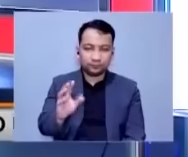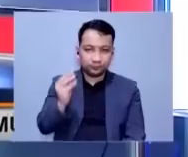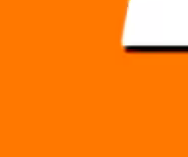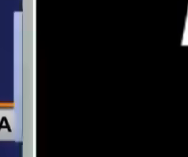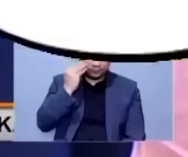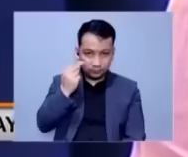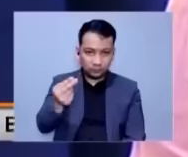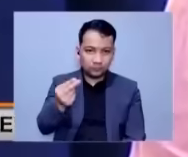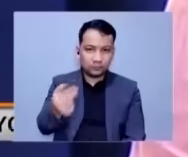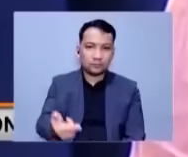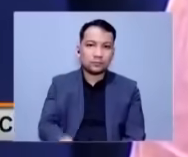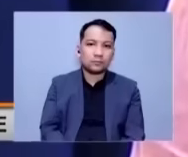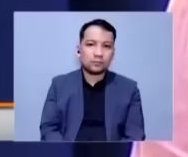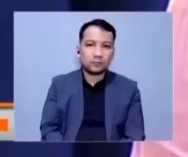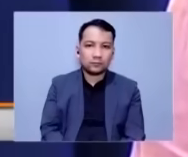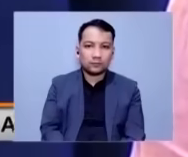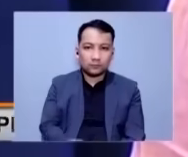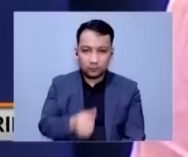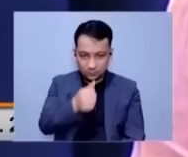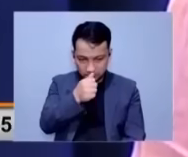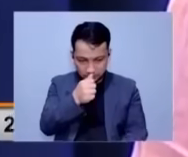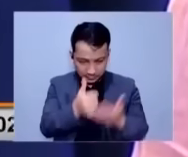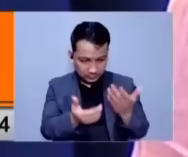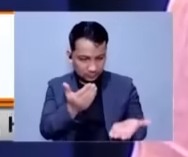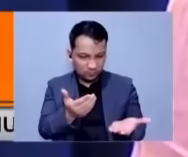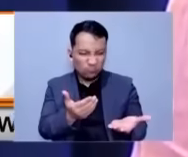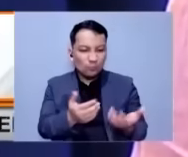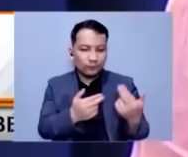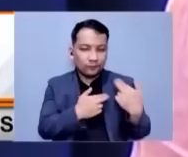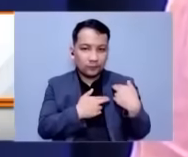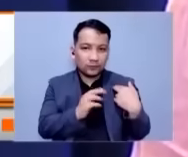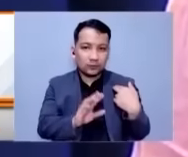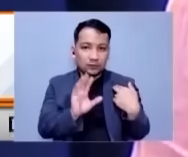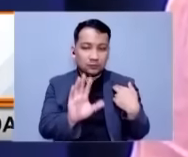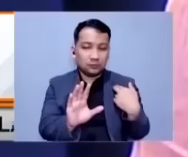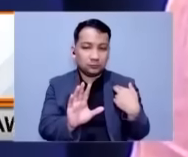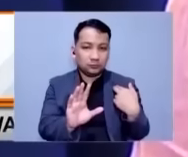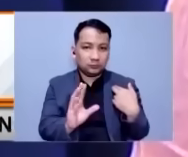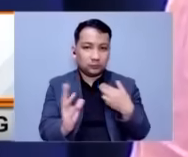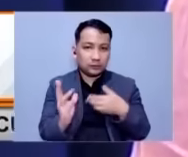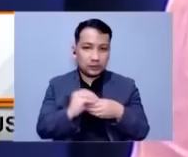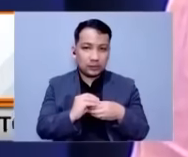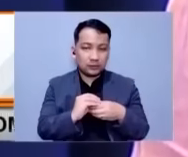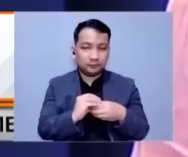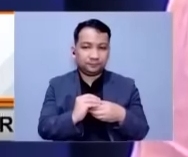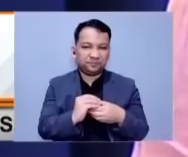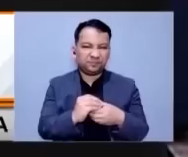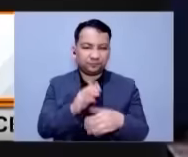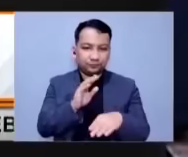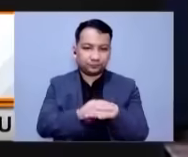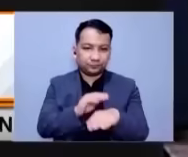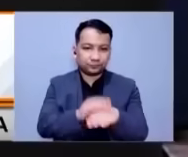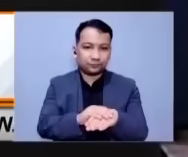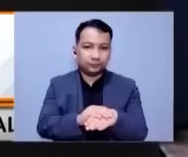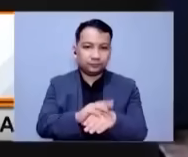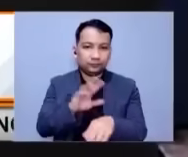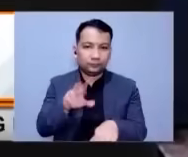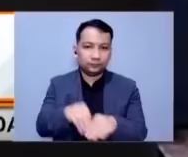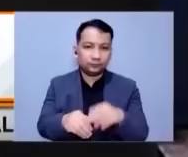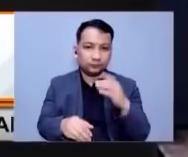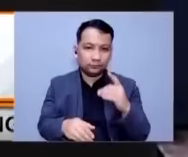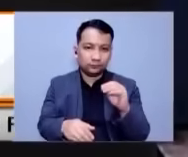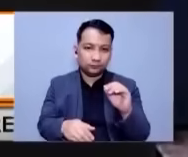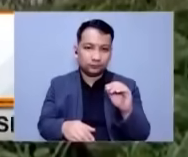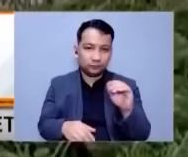Alili. There may be accountability involved. Yan ang babala ng Department of Justice sa mga opisyal